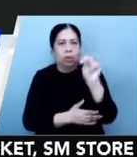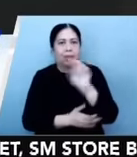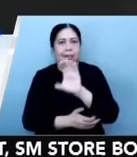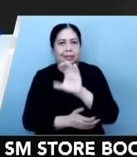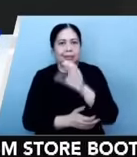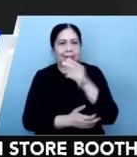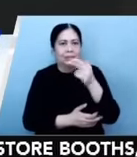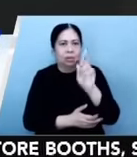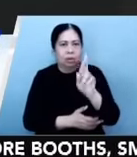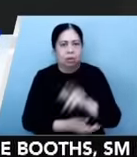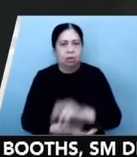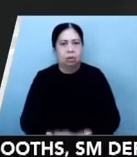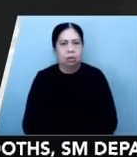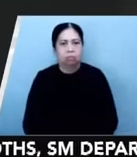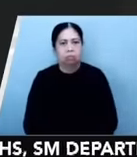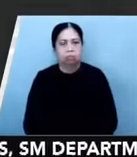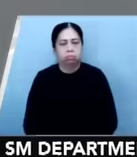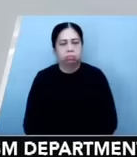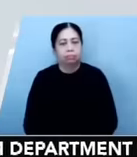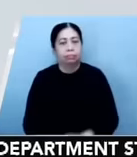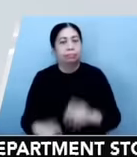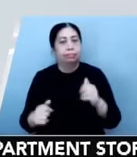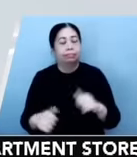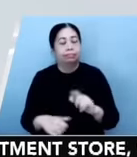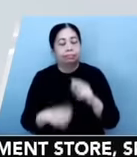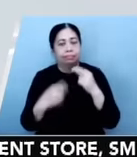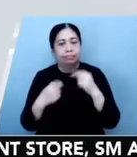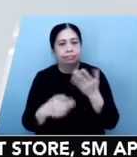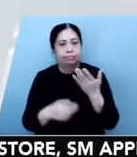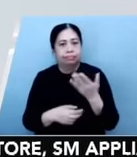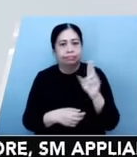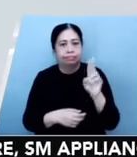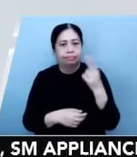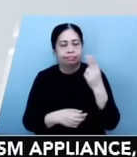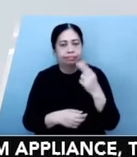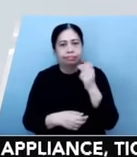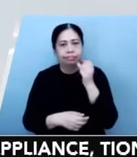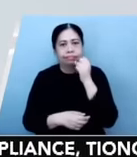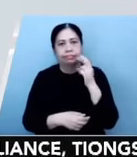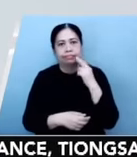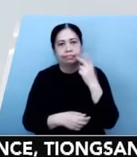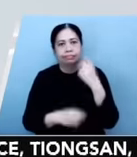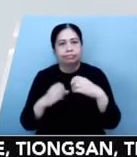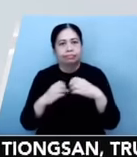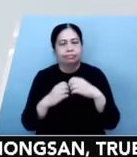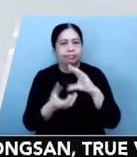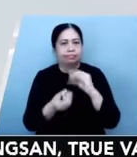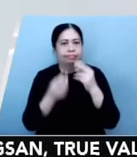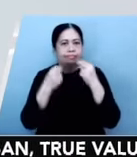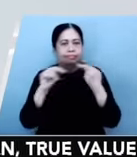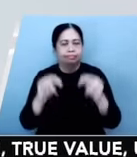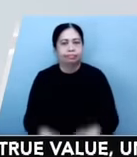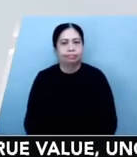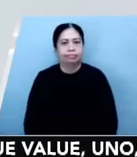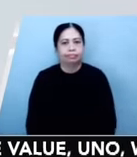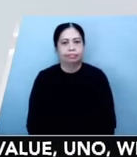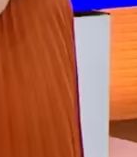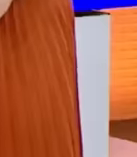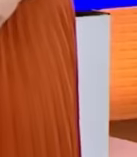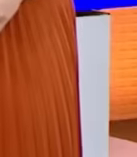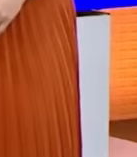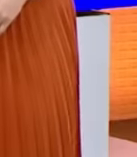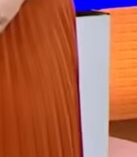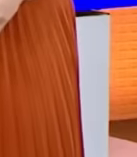Rights ito ang unang balita sa rima refran para sa GMA integrated news